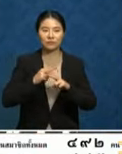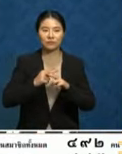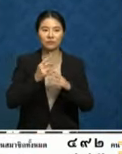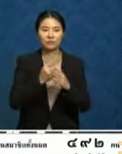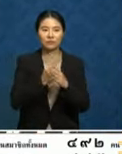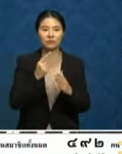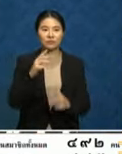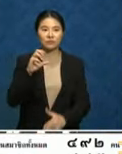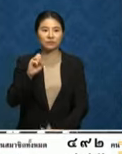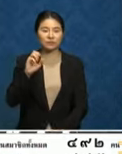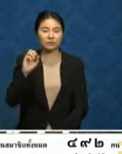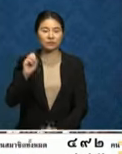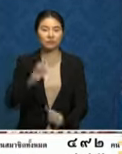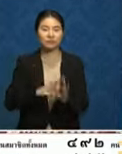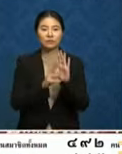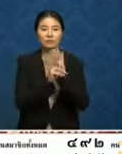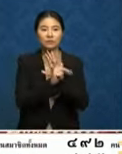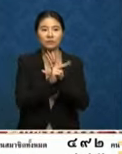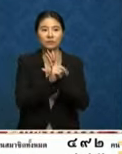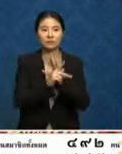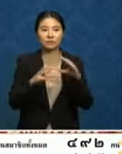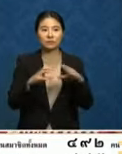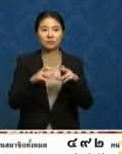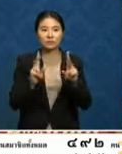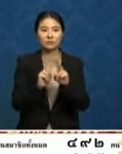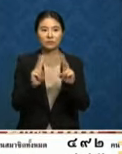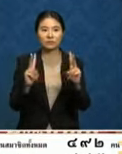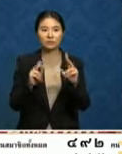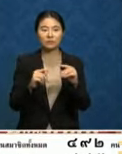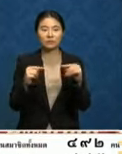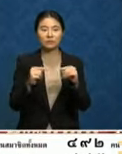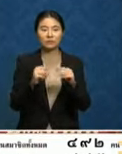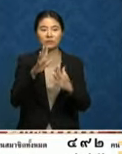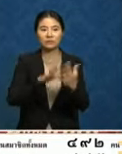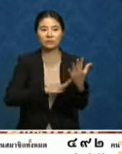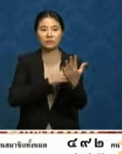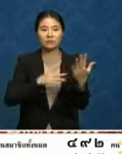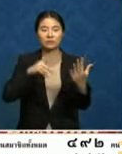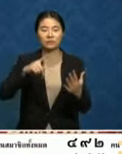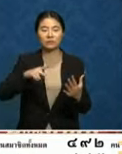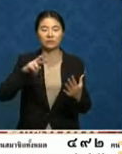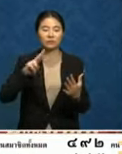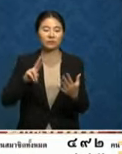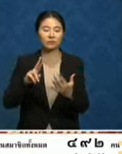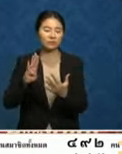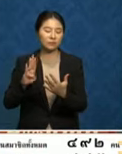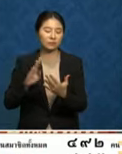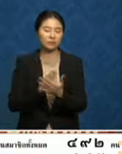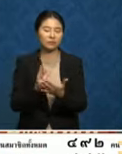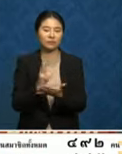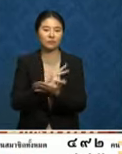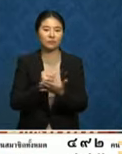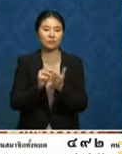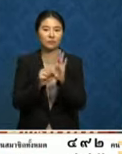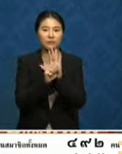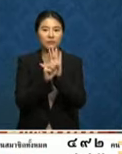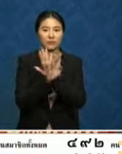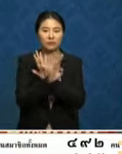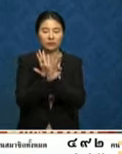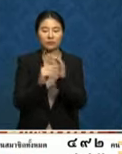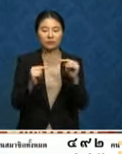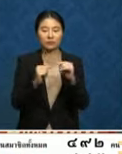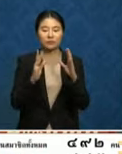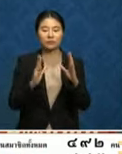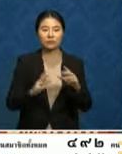ราษฎรจังหวัดขอนแก่นครับขอเสนอรายชื่อกรรมาธิการวิสามัญร่างพระราชบัญญัติมหาวิทยาลัยอุบลฉบับที่พ.ศสัดส่วนพรรคประชาชน